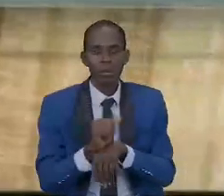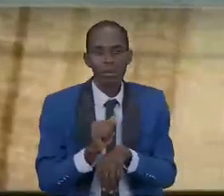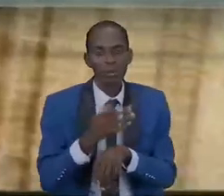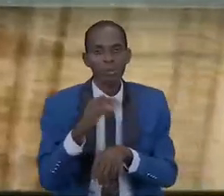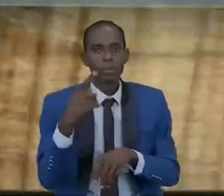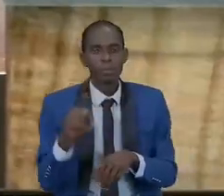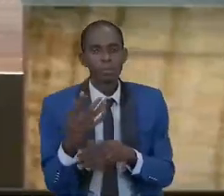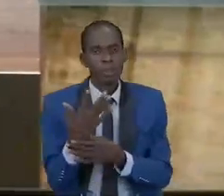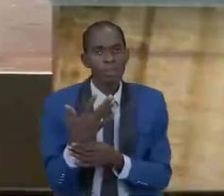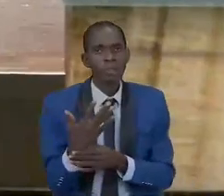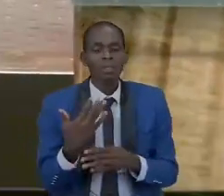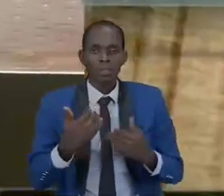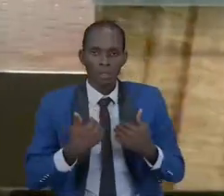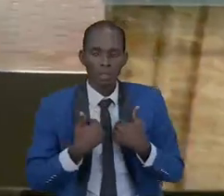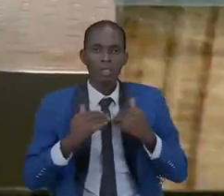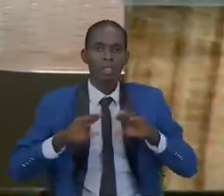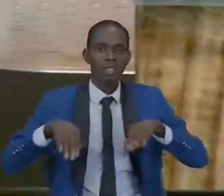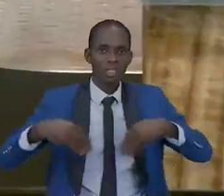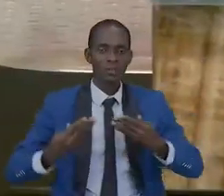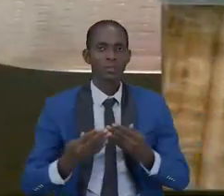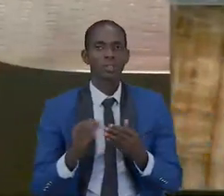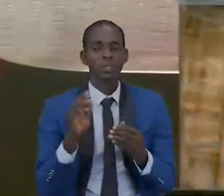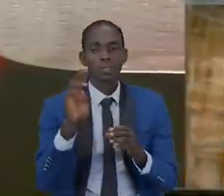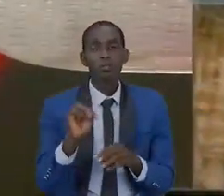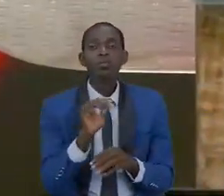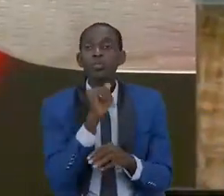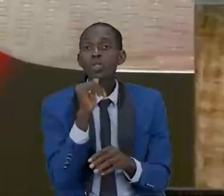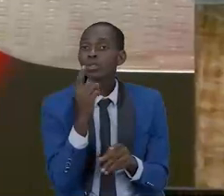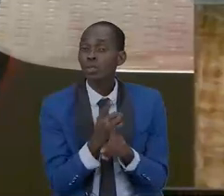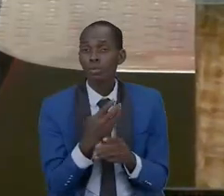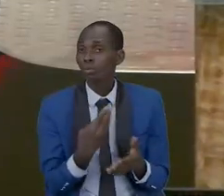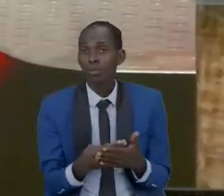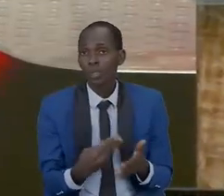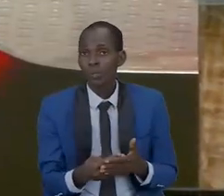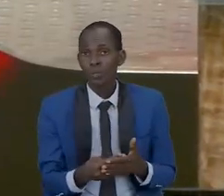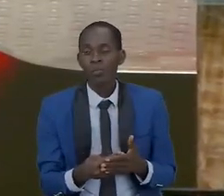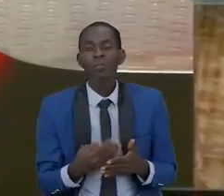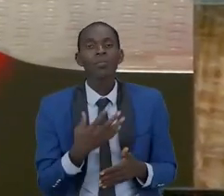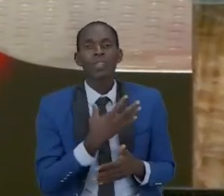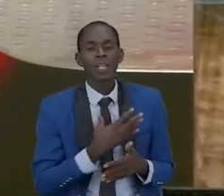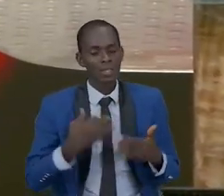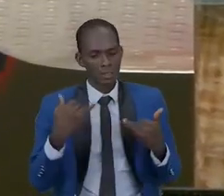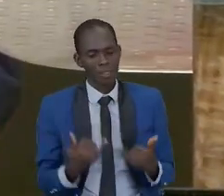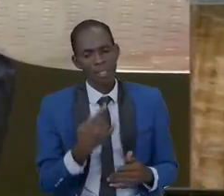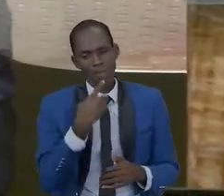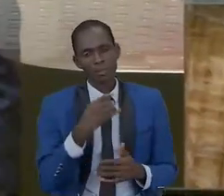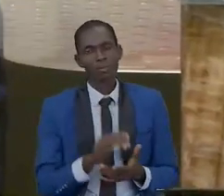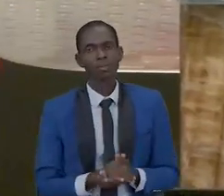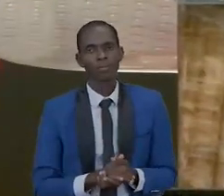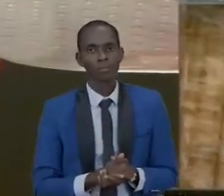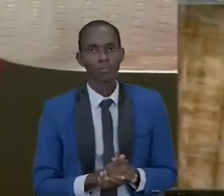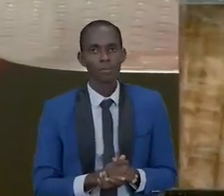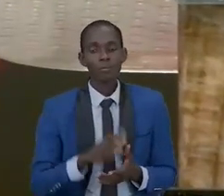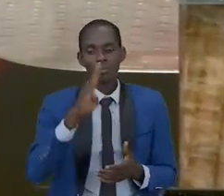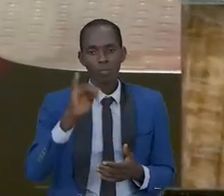ses mains l'homme donnait de l'argent et maintenant c'est maudit par